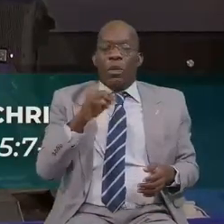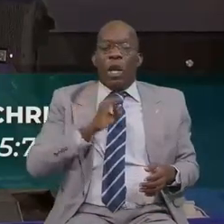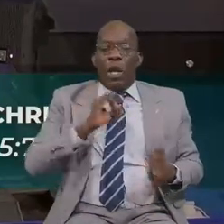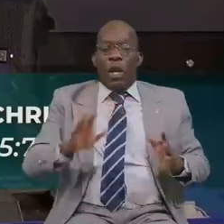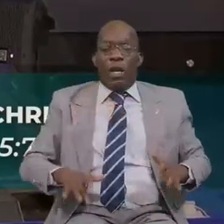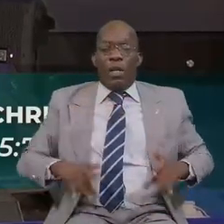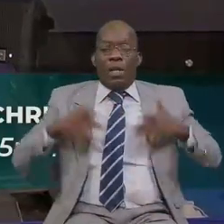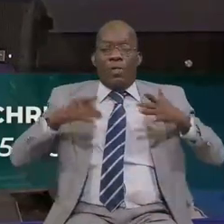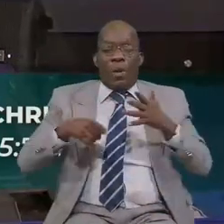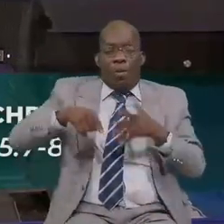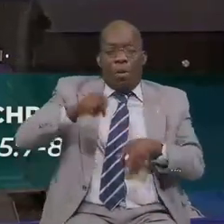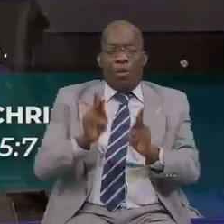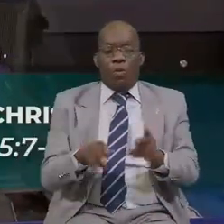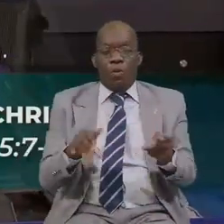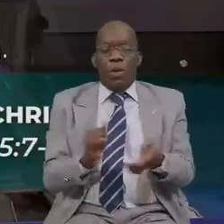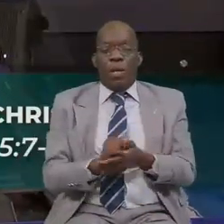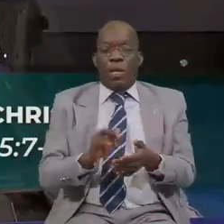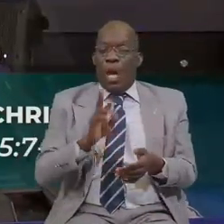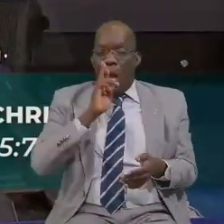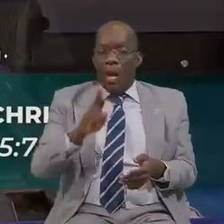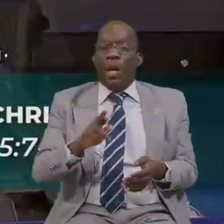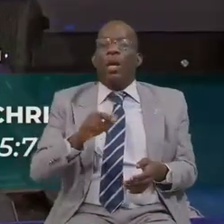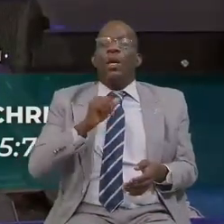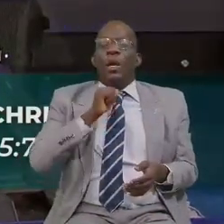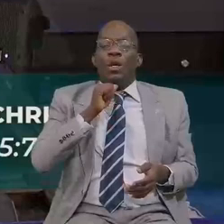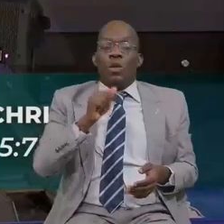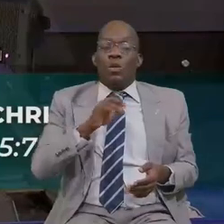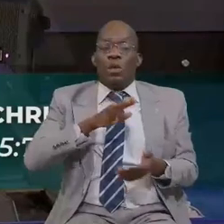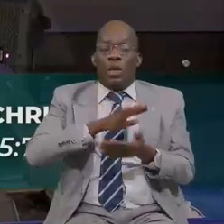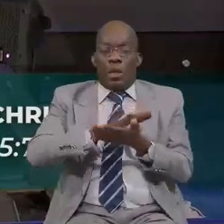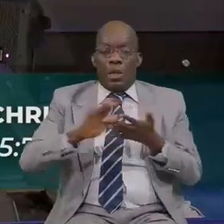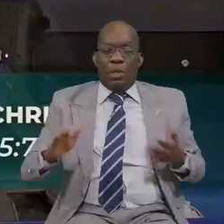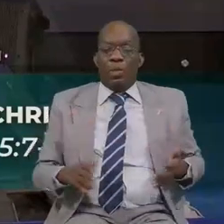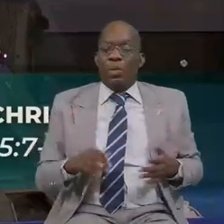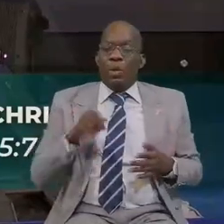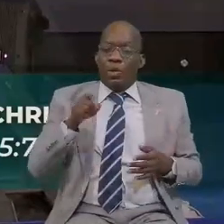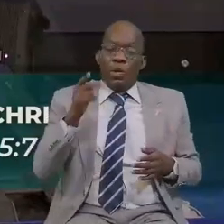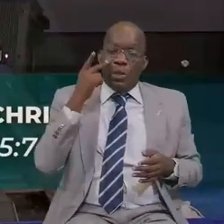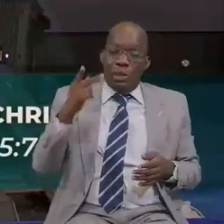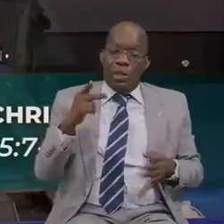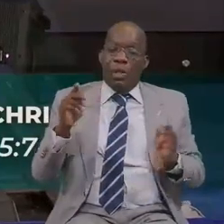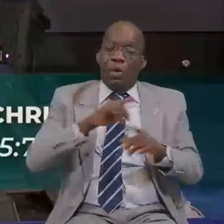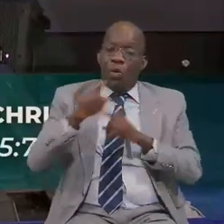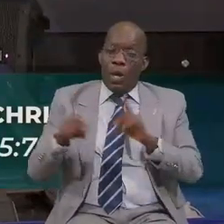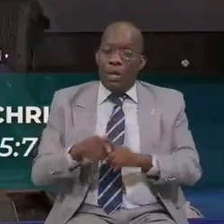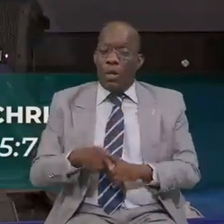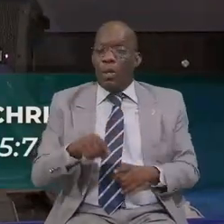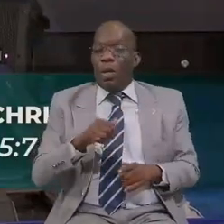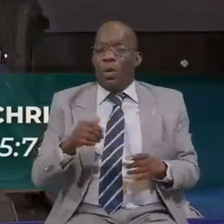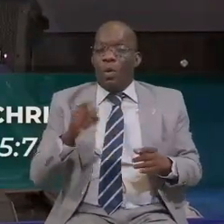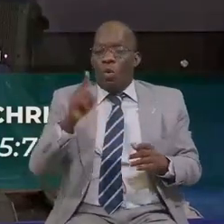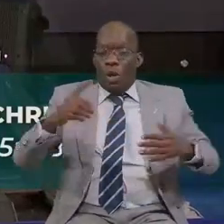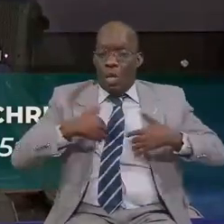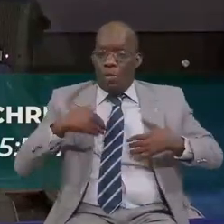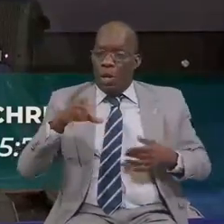peuple dont les lèvres sont impures. Est-ce que vous comprenez? Quand un caméléon est au milieu